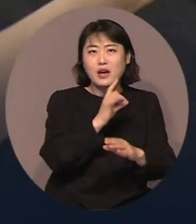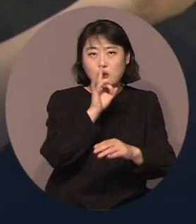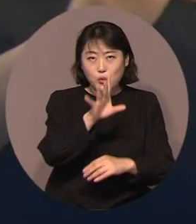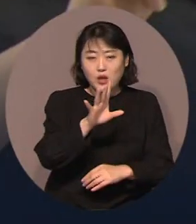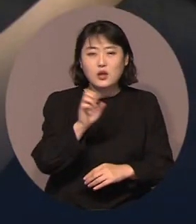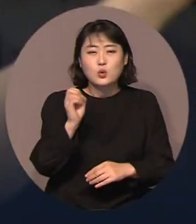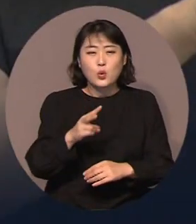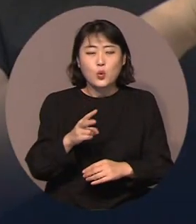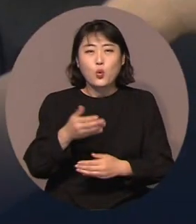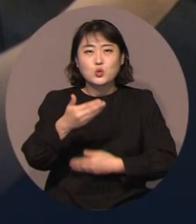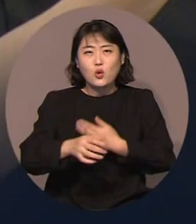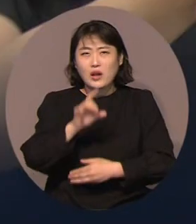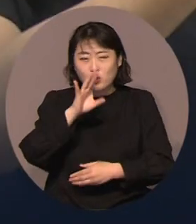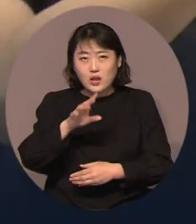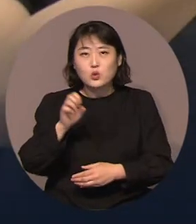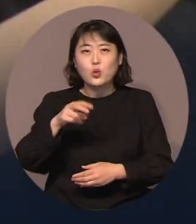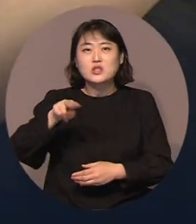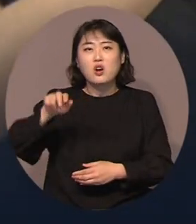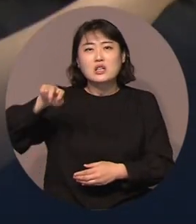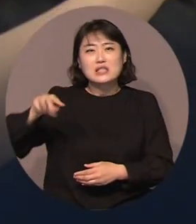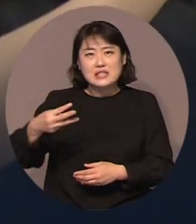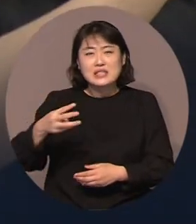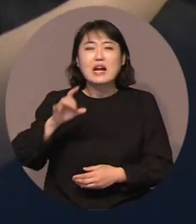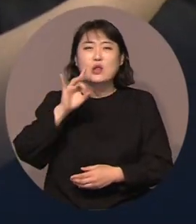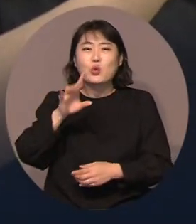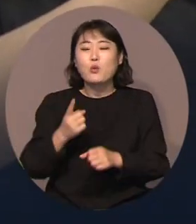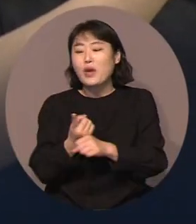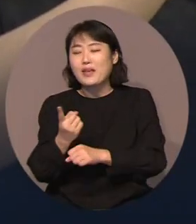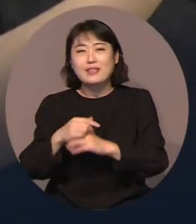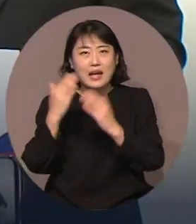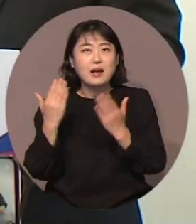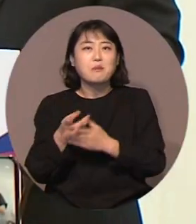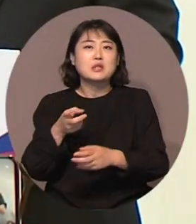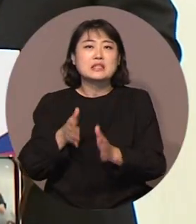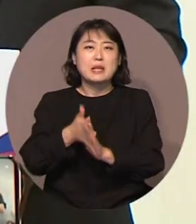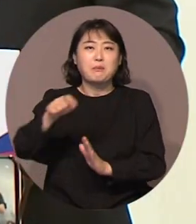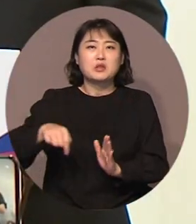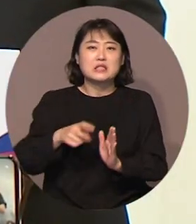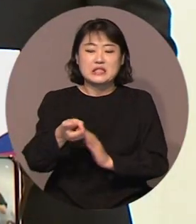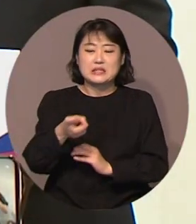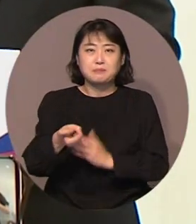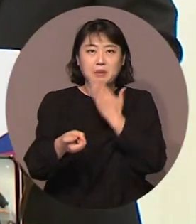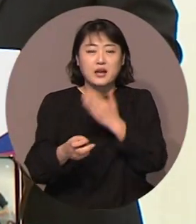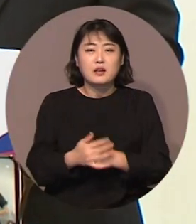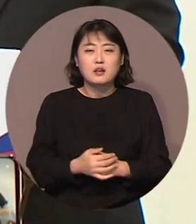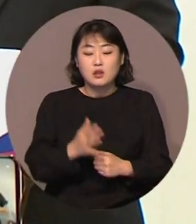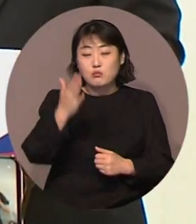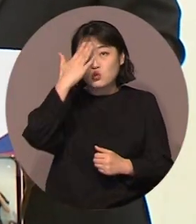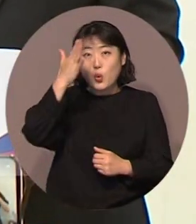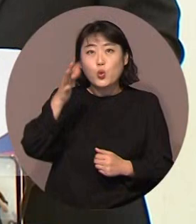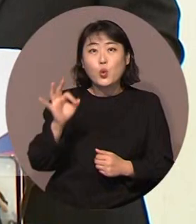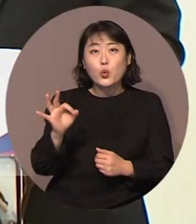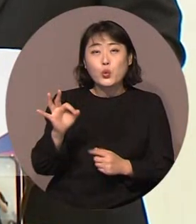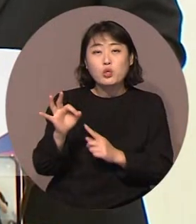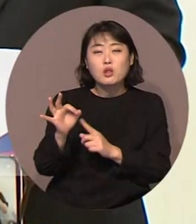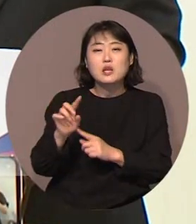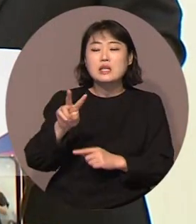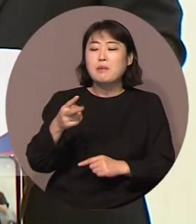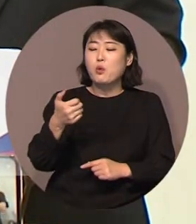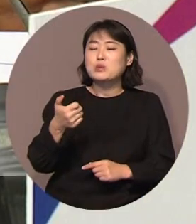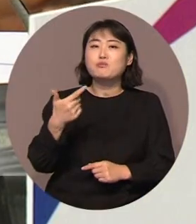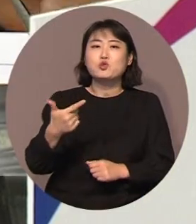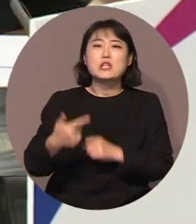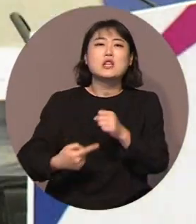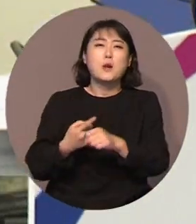수요 응답형 버스인 셔클을 제외한 전 버스 노선입니다. 무료화에 필요한 예산은 해마다 256억